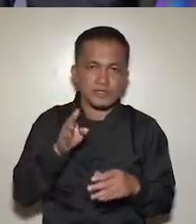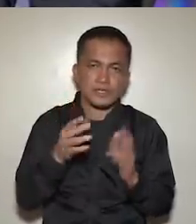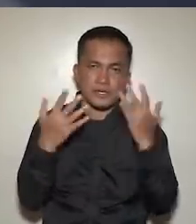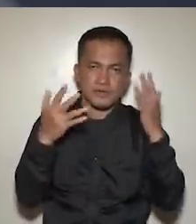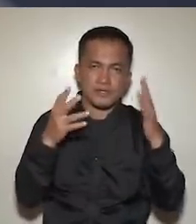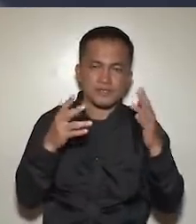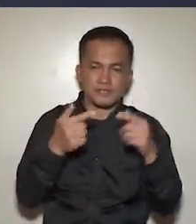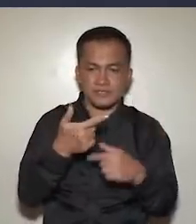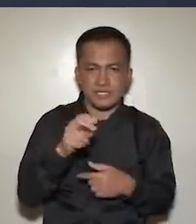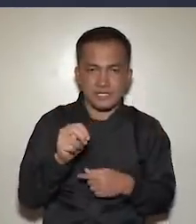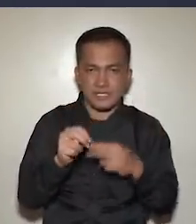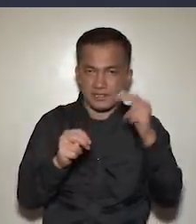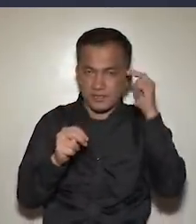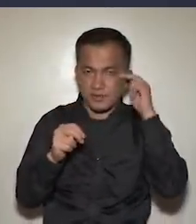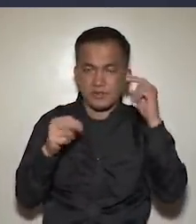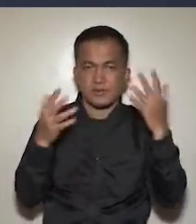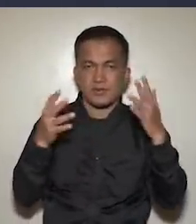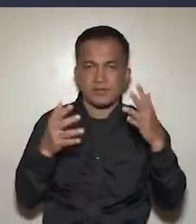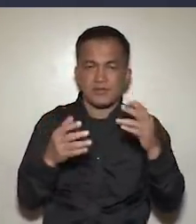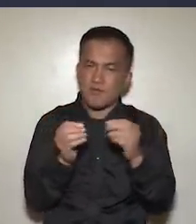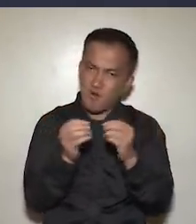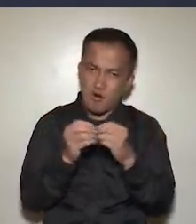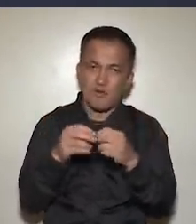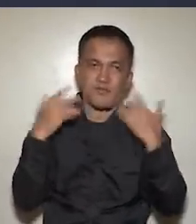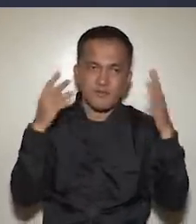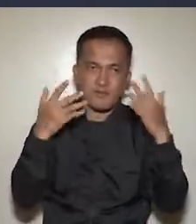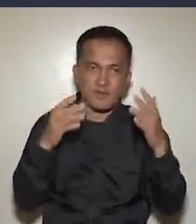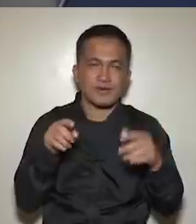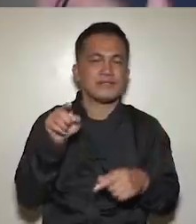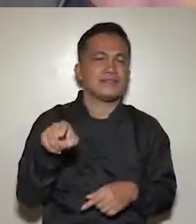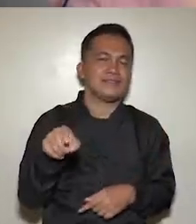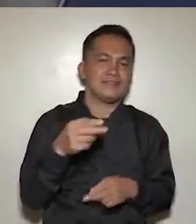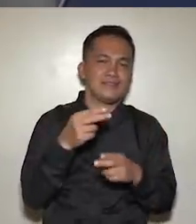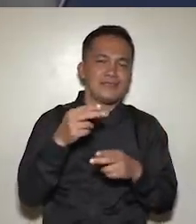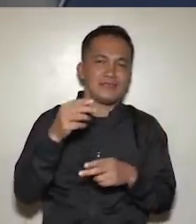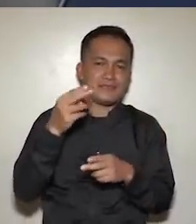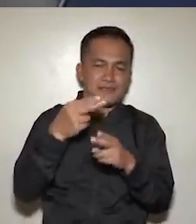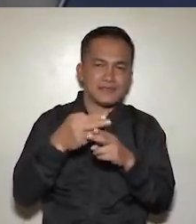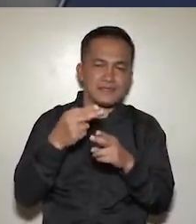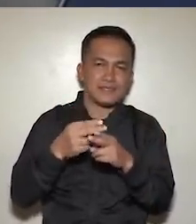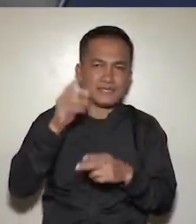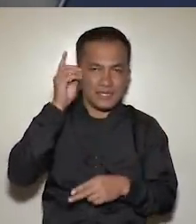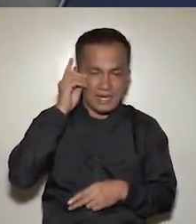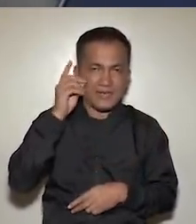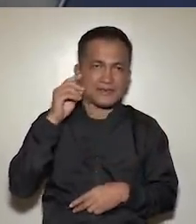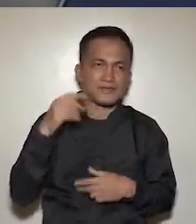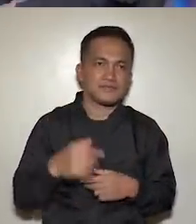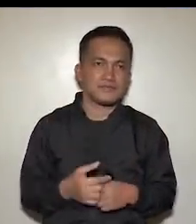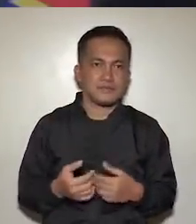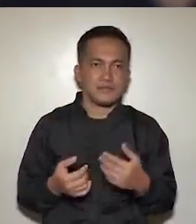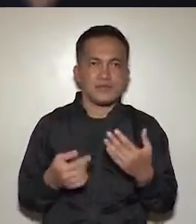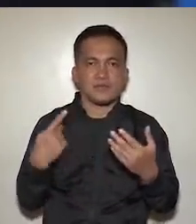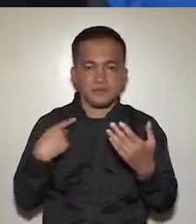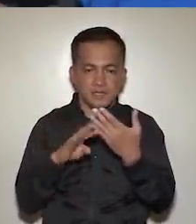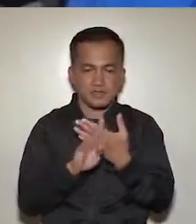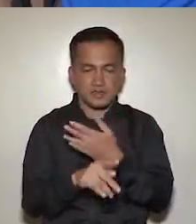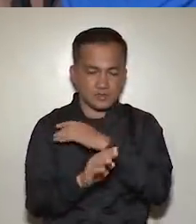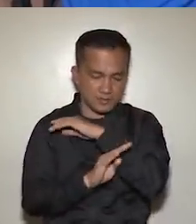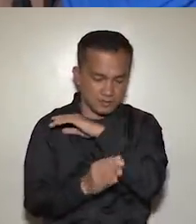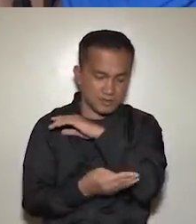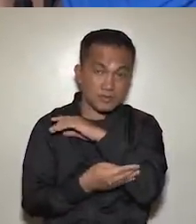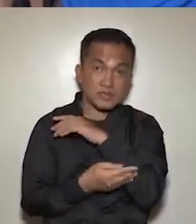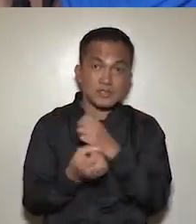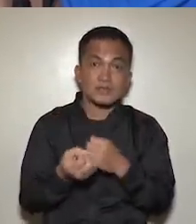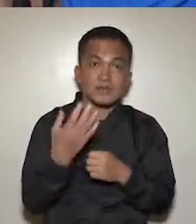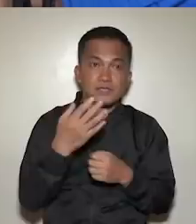General Noble. Direct, ayan. Palapakan natin siyempre, lalong-lalo na itong si Mr. Mingala. May nagsaoli po ng bag